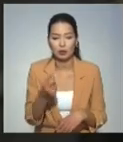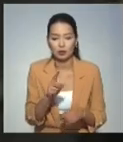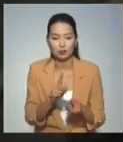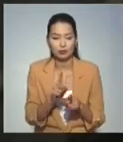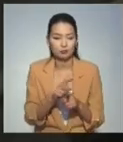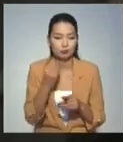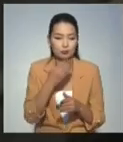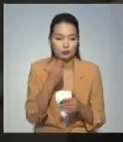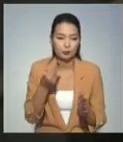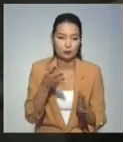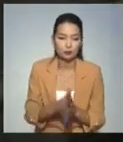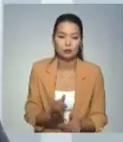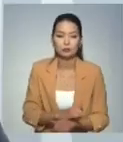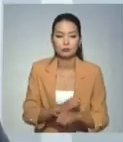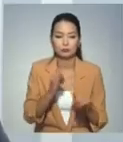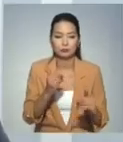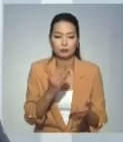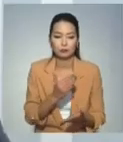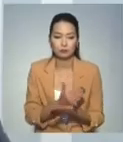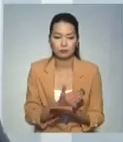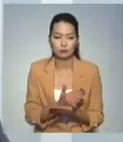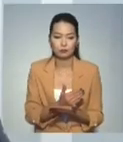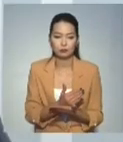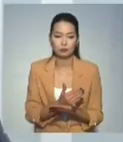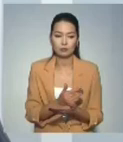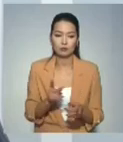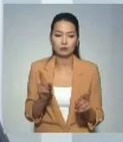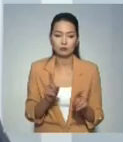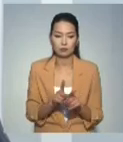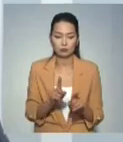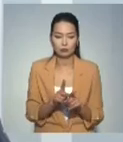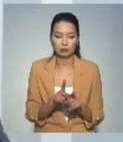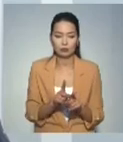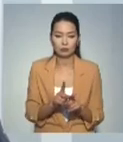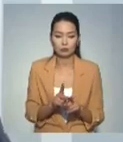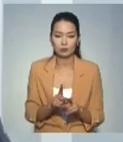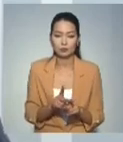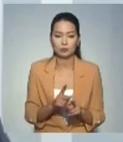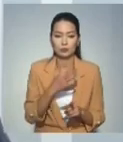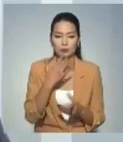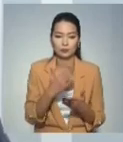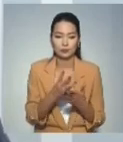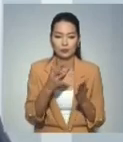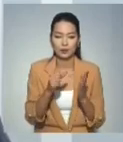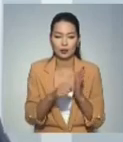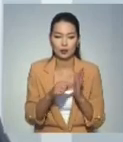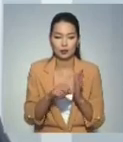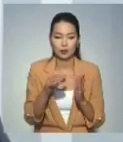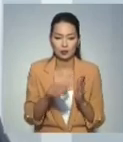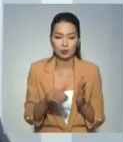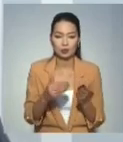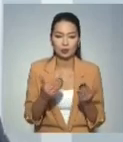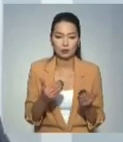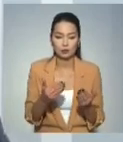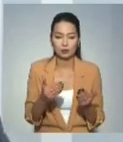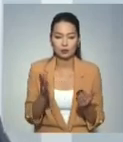тек шығын көбейді дейді. Қазір пиковый вообще бұндай расход пагорды Ақтөбе болып қалған. 360 мың часовой расходтың